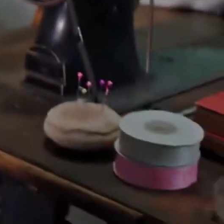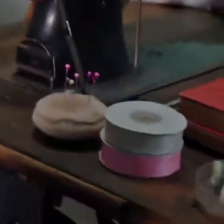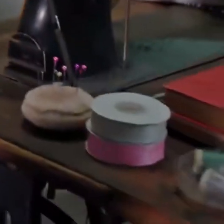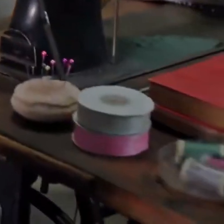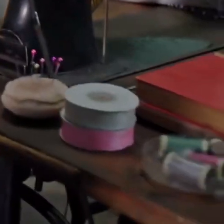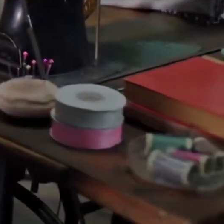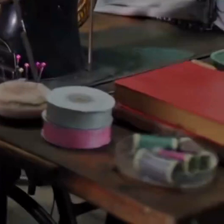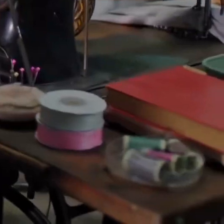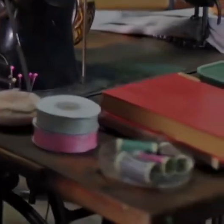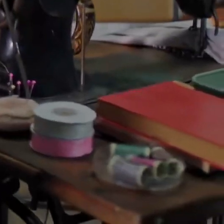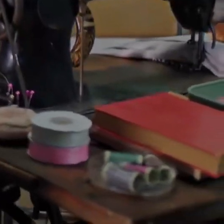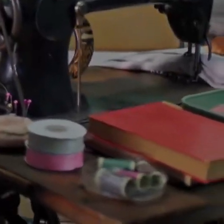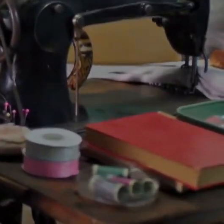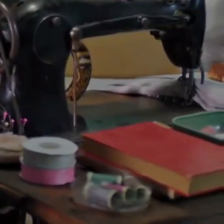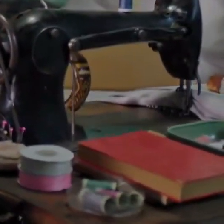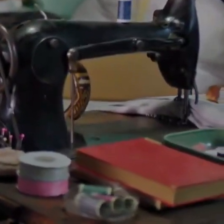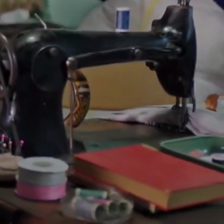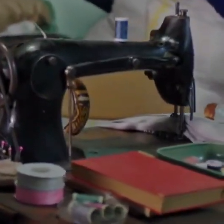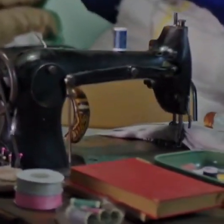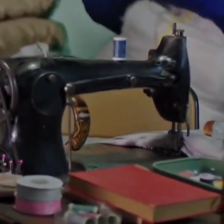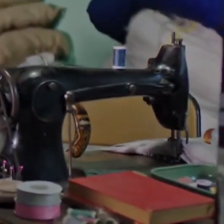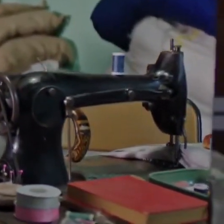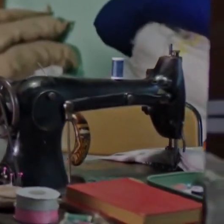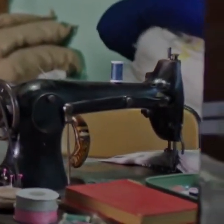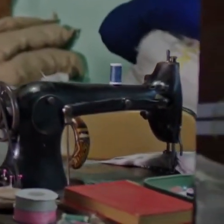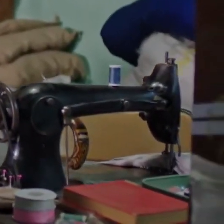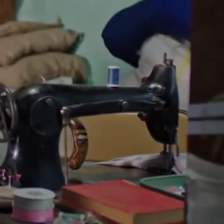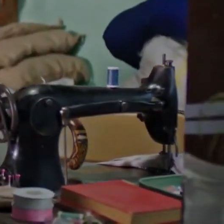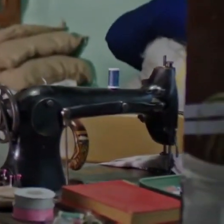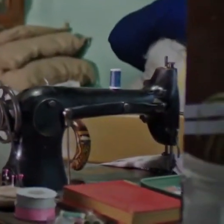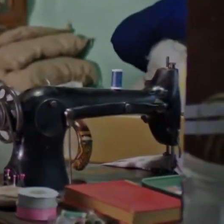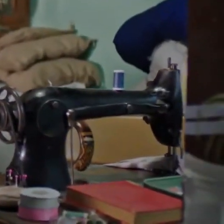Porselen demlikten bardağa çay koyan santral, yaşlı adam kılığında yorgancıda.